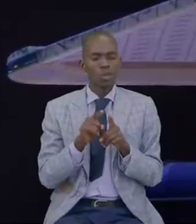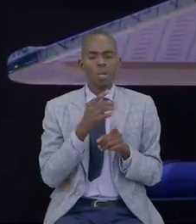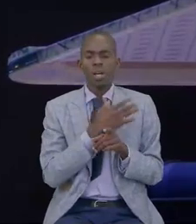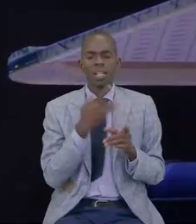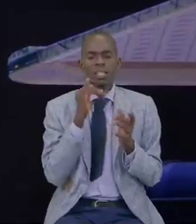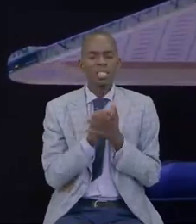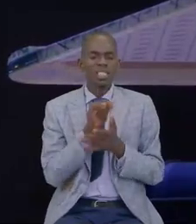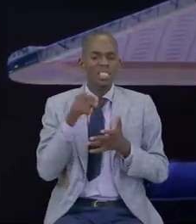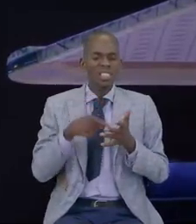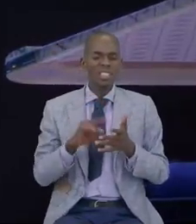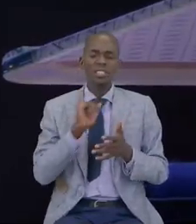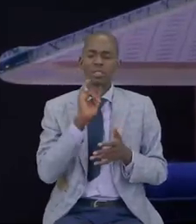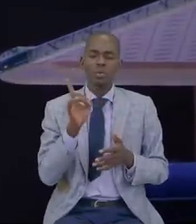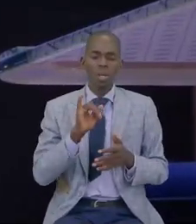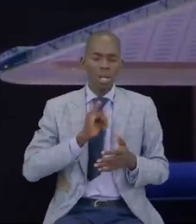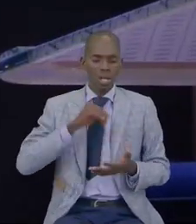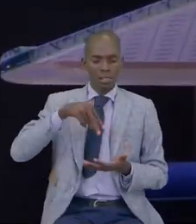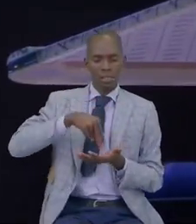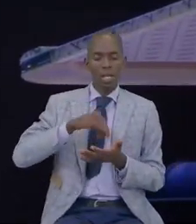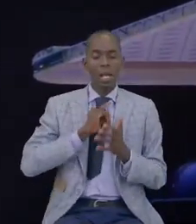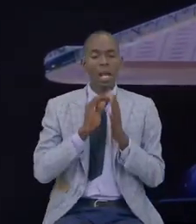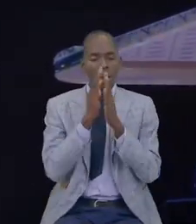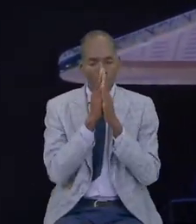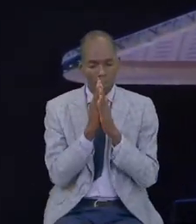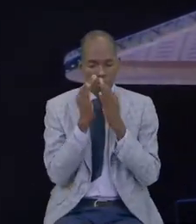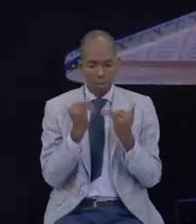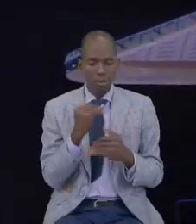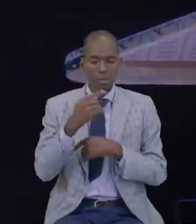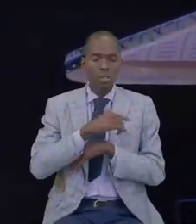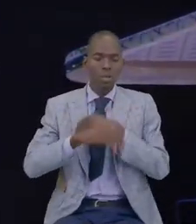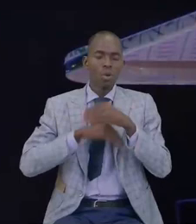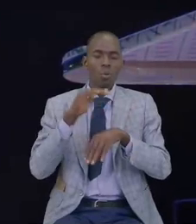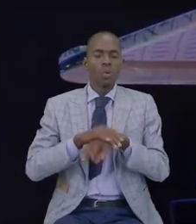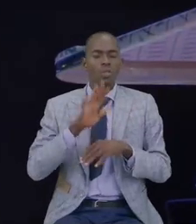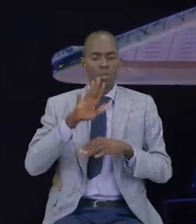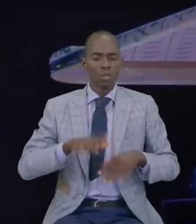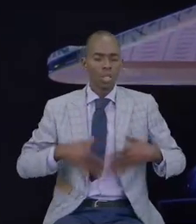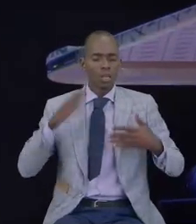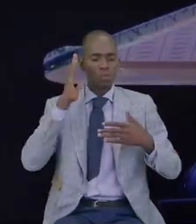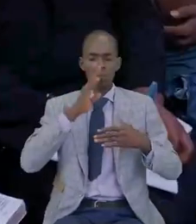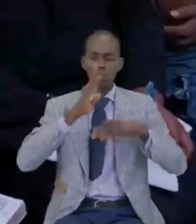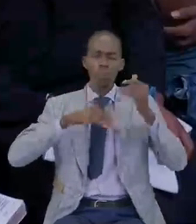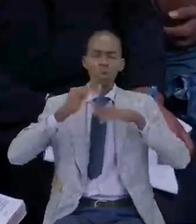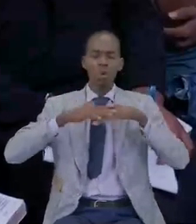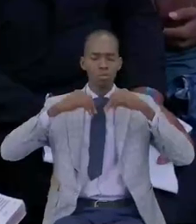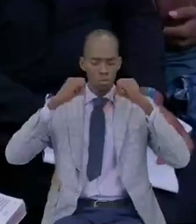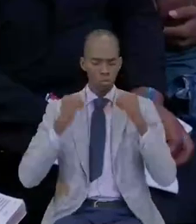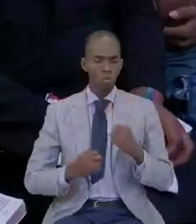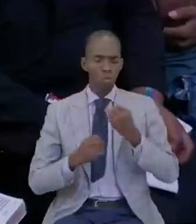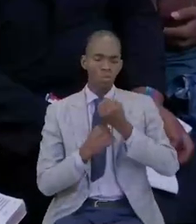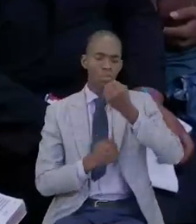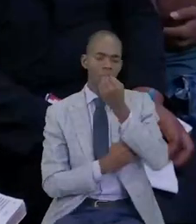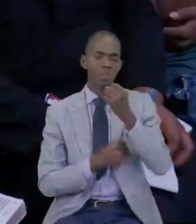tiens? Je prie qu'à partir d'aujourd'hui, que tu bâtis ta vie sur le fondement sûr. Aide celui